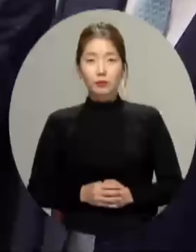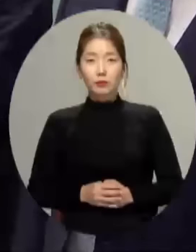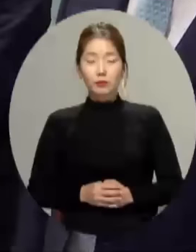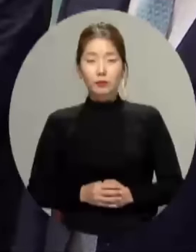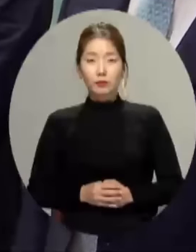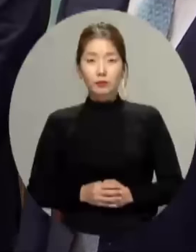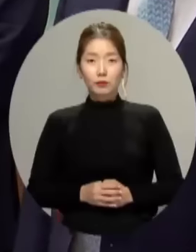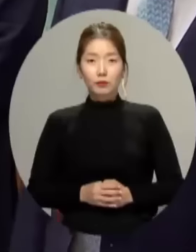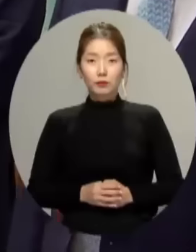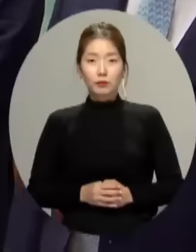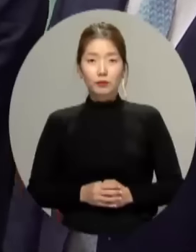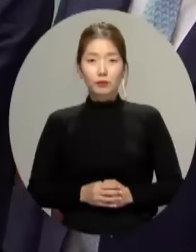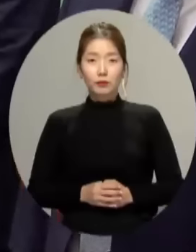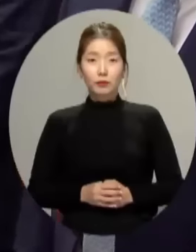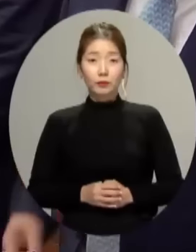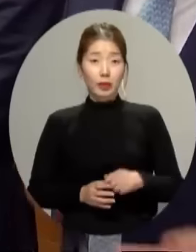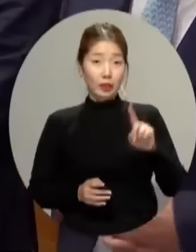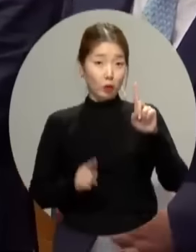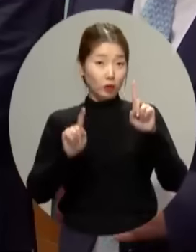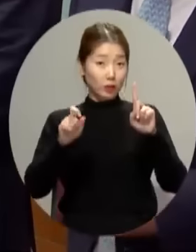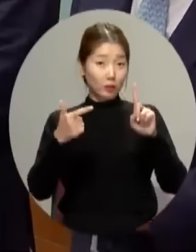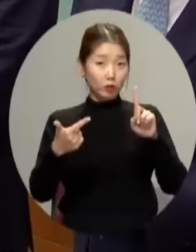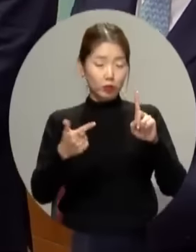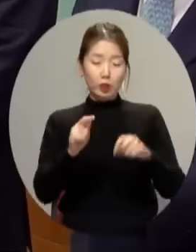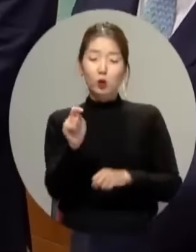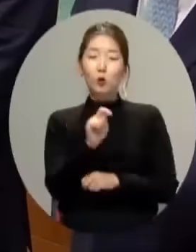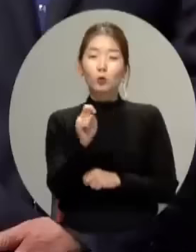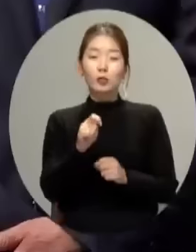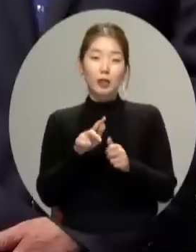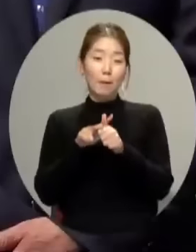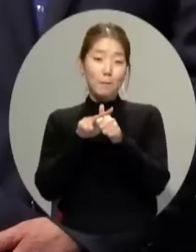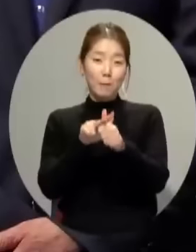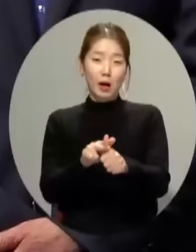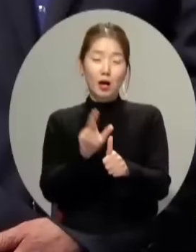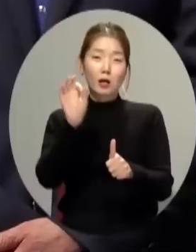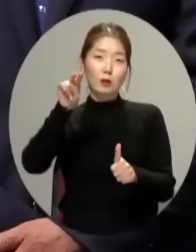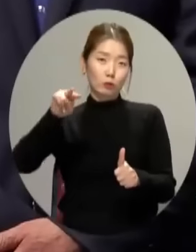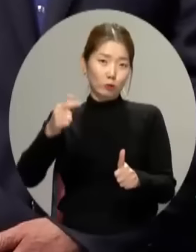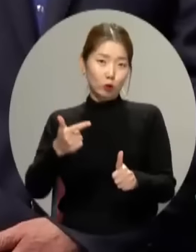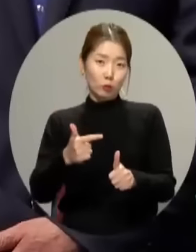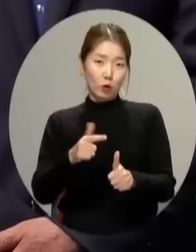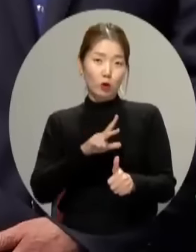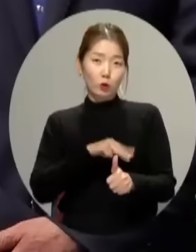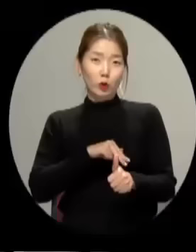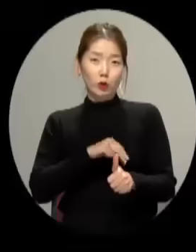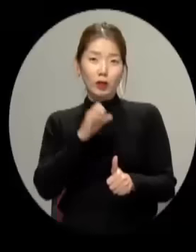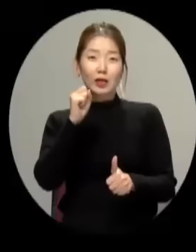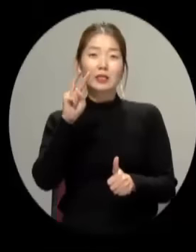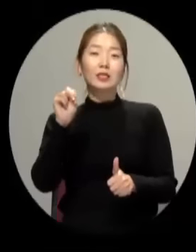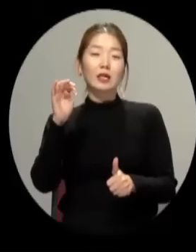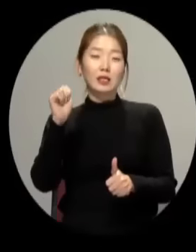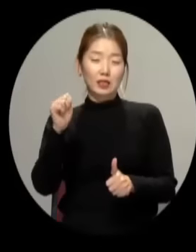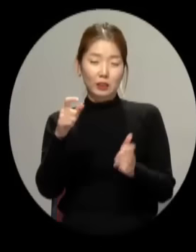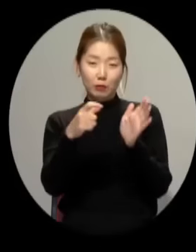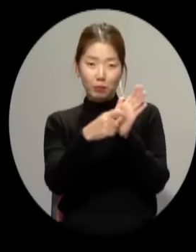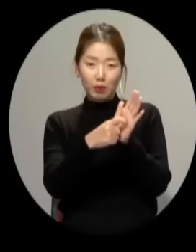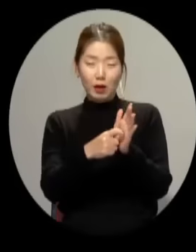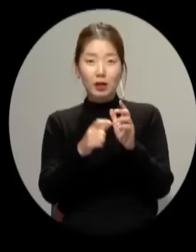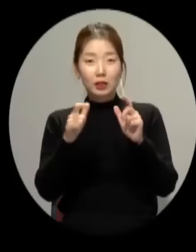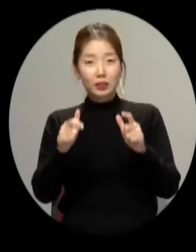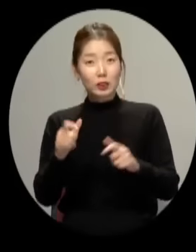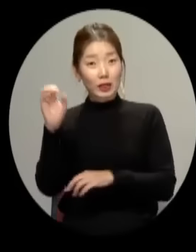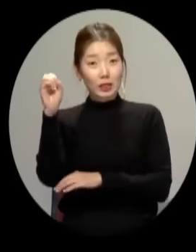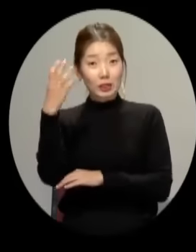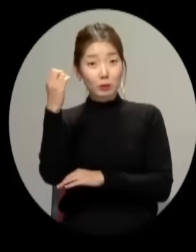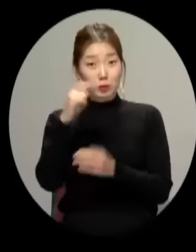기자입니다 전북 지난 16일 정읍 고창에 출마한 윤준병 예비 후보가 올린 SNS 글입니다 지역에 한